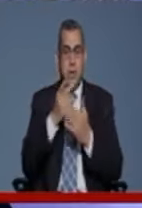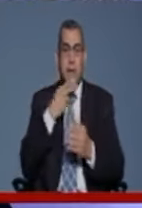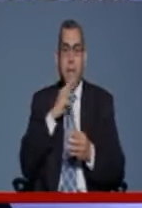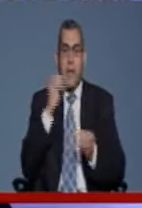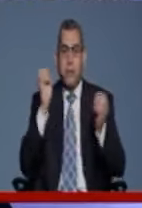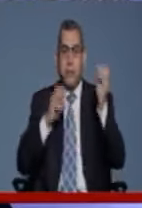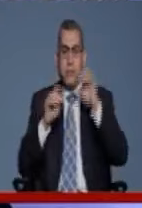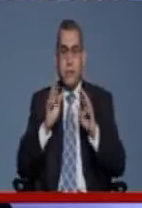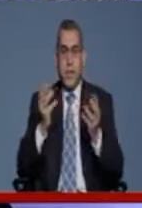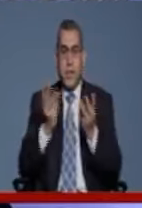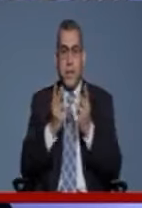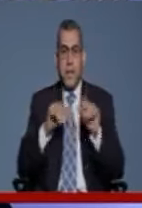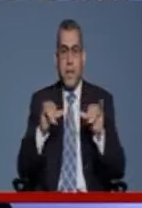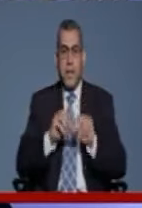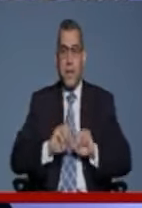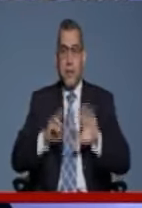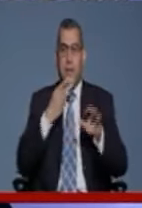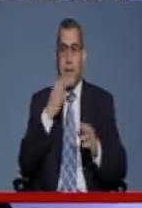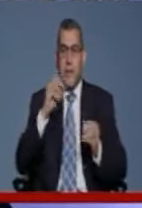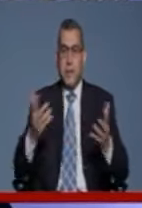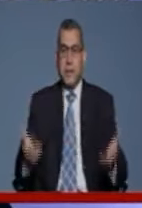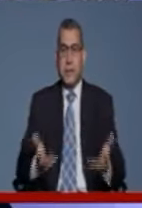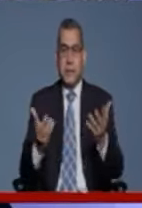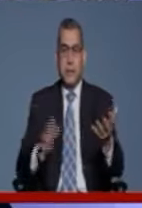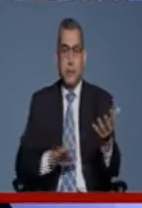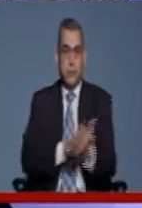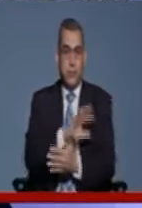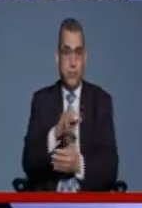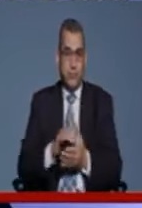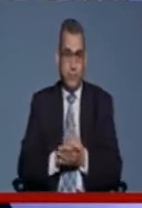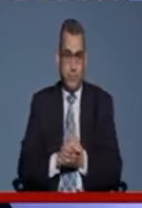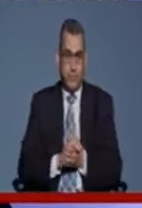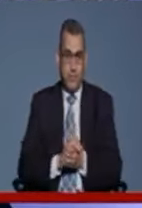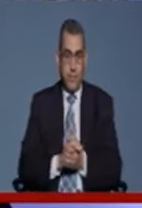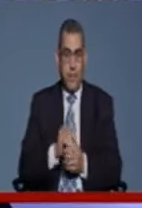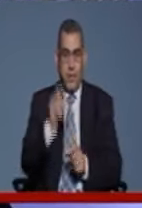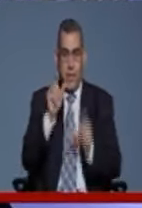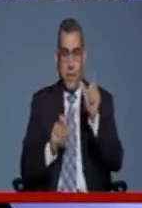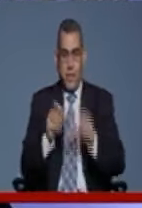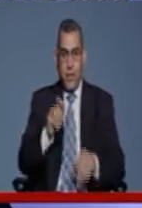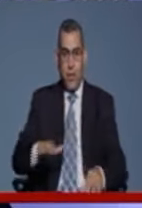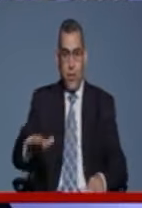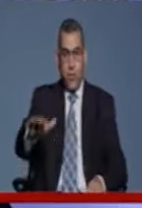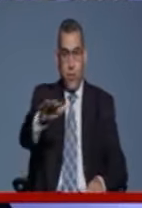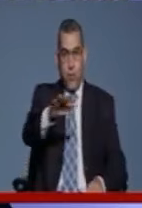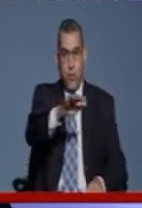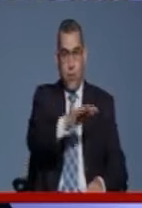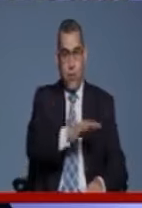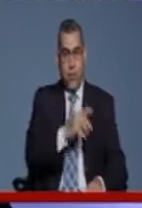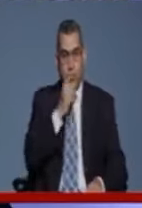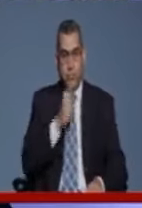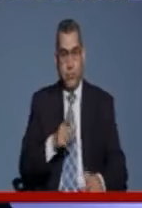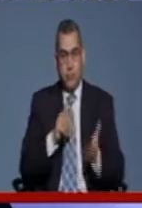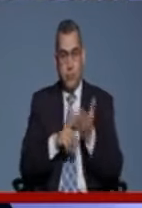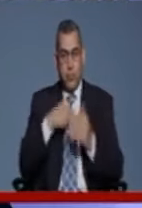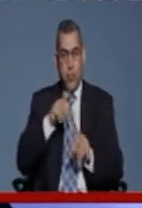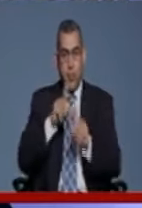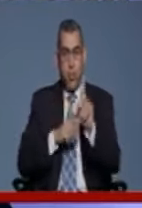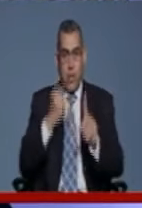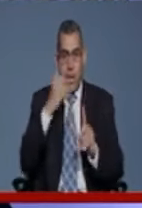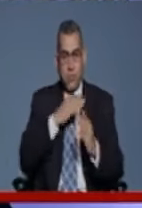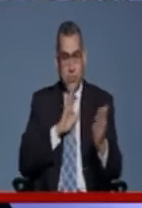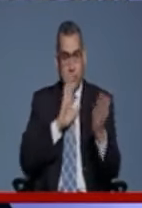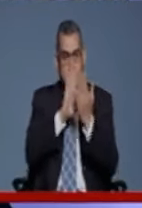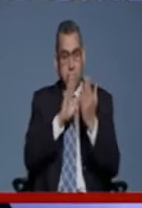العام بالحقائق. السادة الحضور، تتكامل أجهزة الوزارة لمواجهة كافة